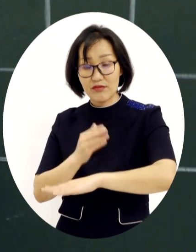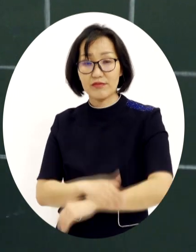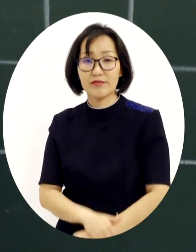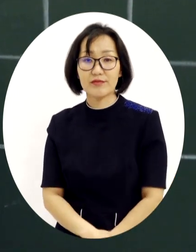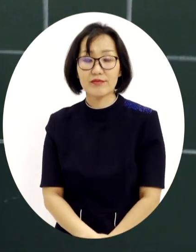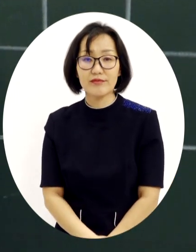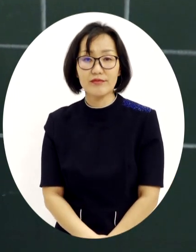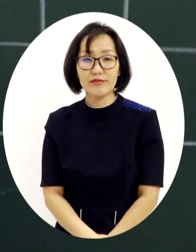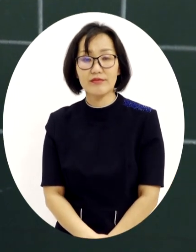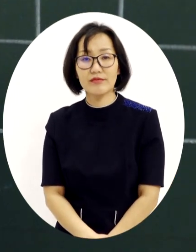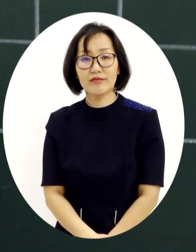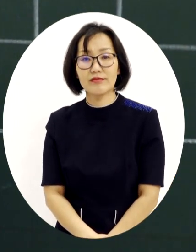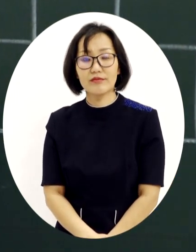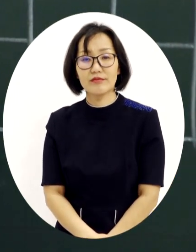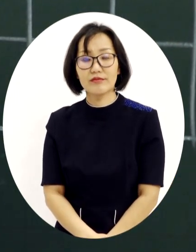Гурав.